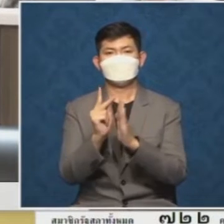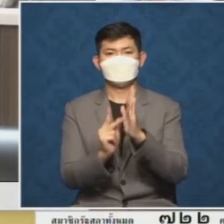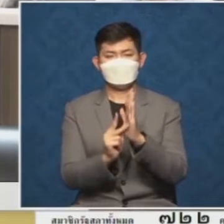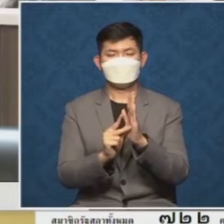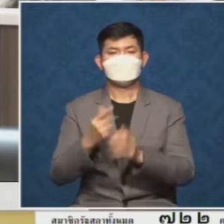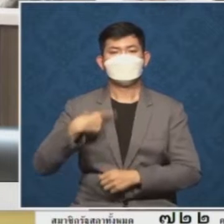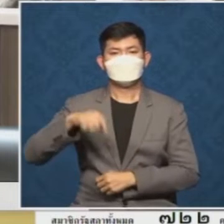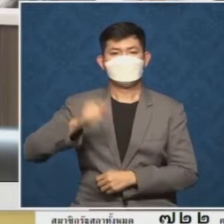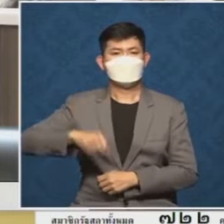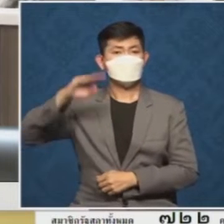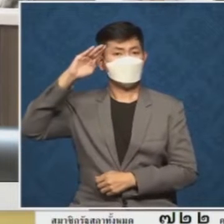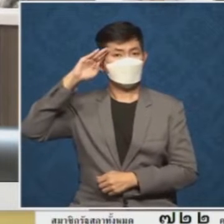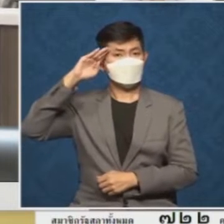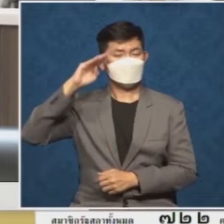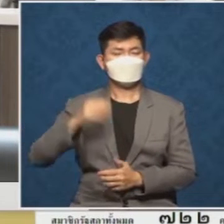าร